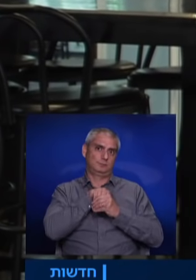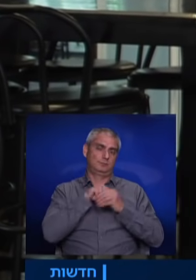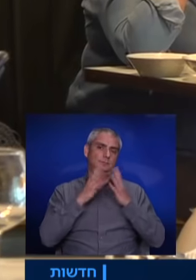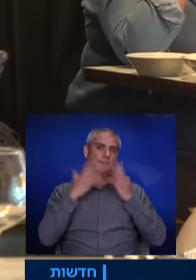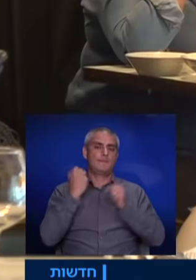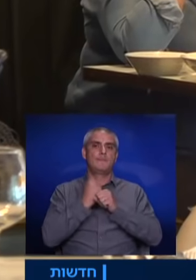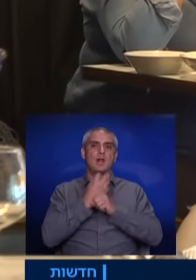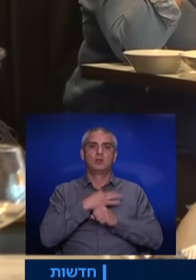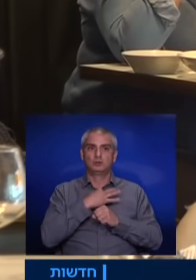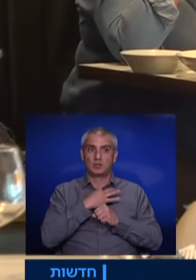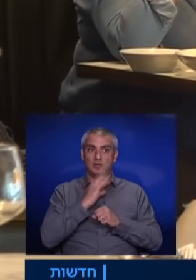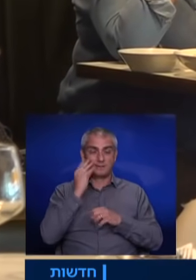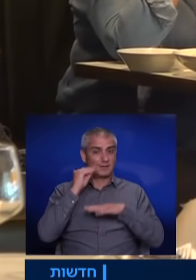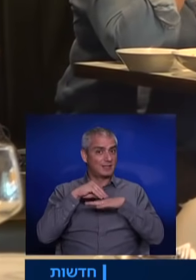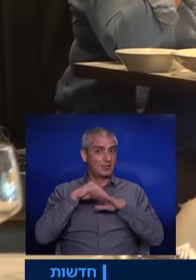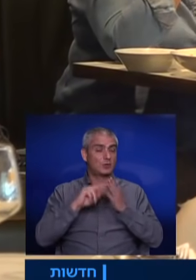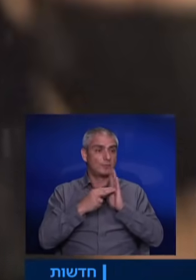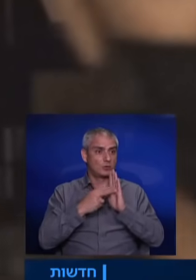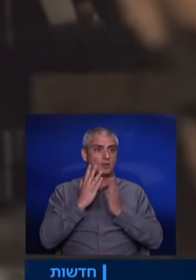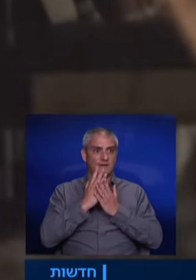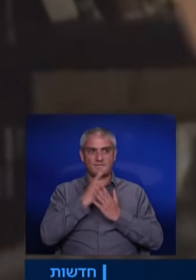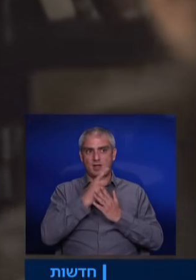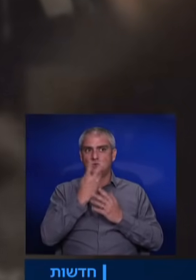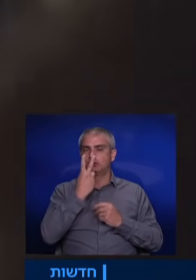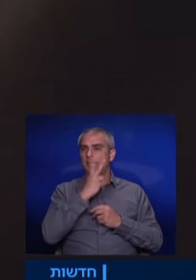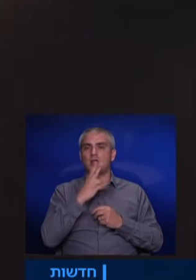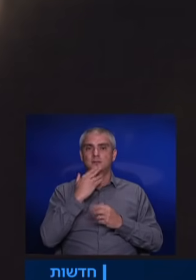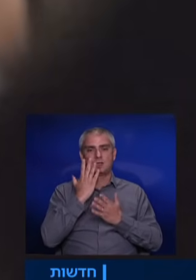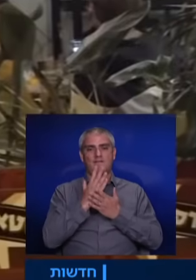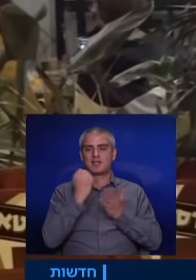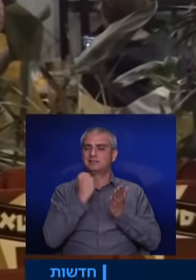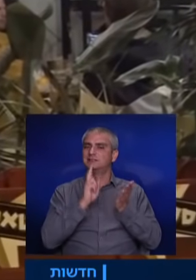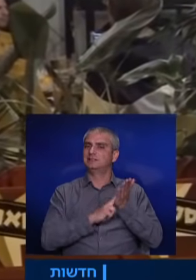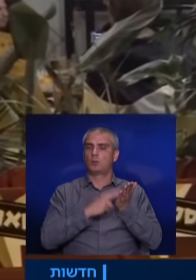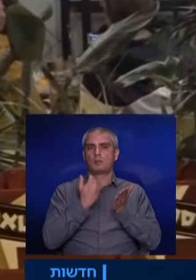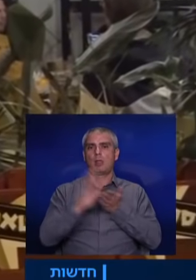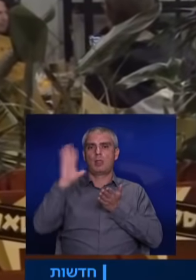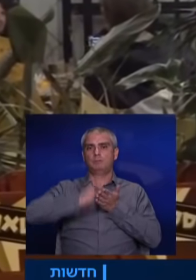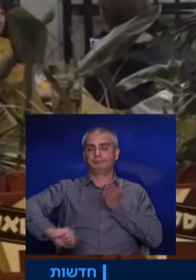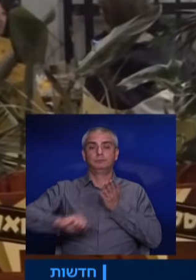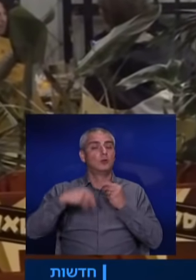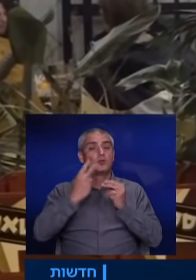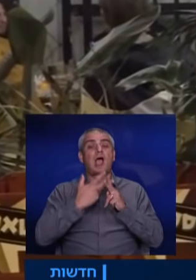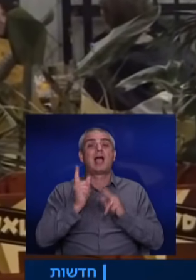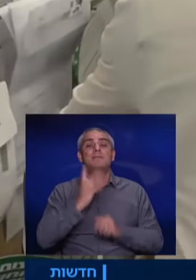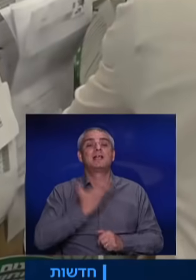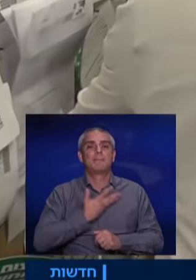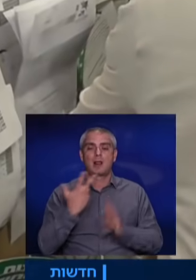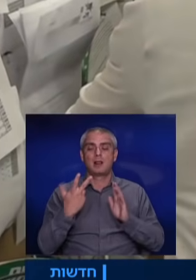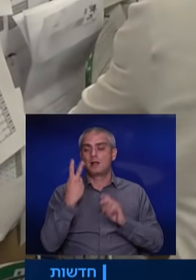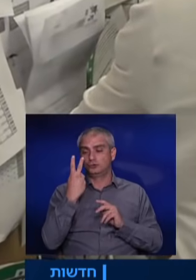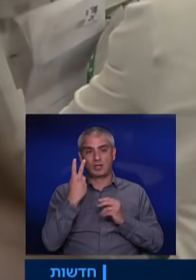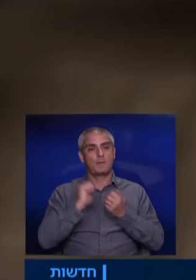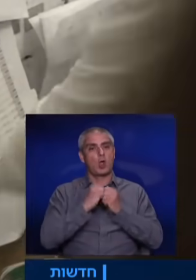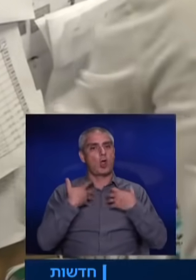מהפעילות שלנו. עם עדכון המדיניות, איבדו כאמור כ2 מיליון ישראלים את זכאותם לתו הירוק, שניתן כעת רק למי שחוסנו ב2 מנות או